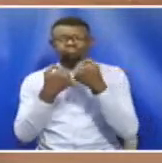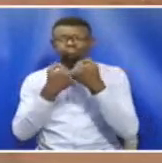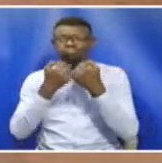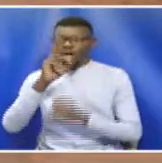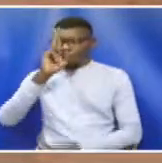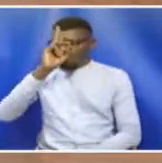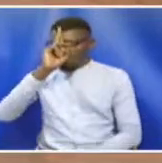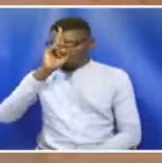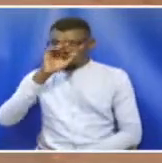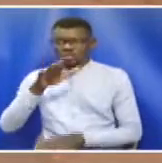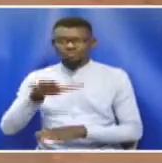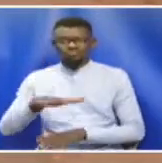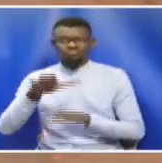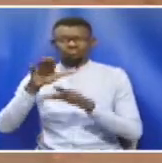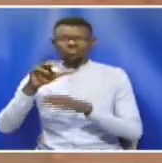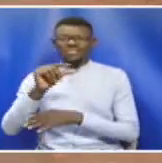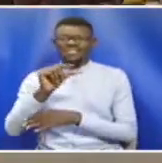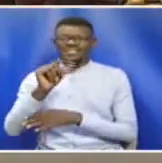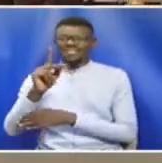Rover